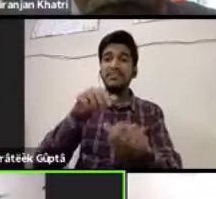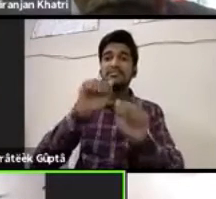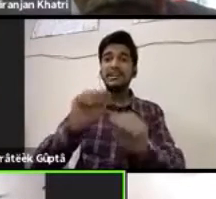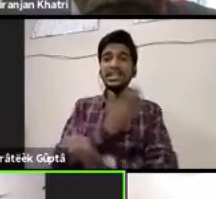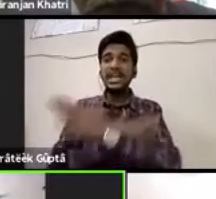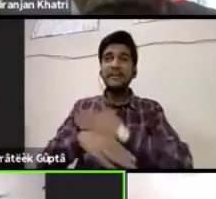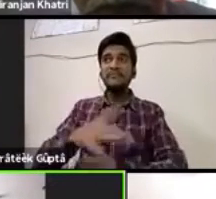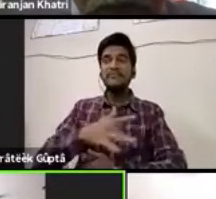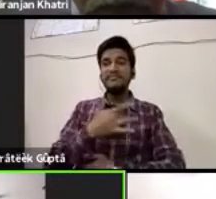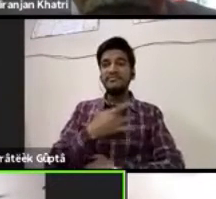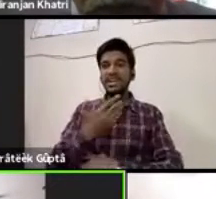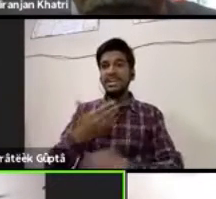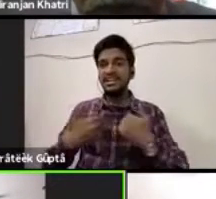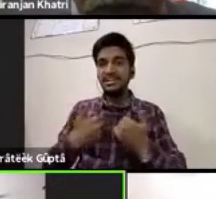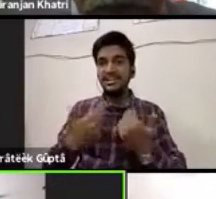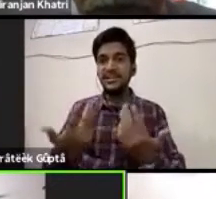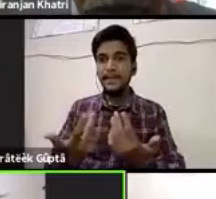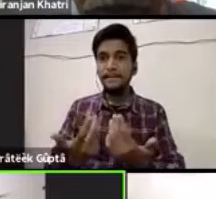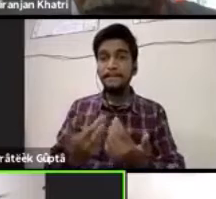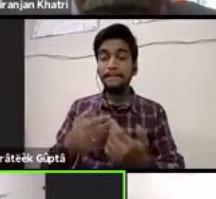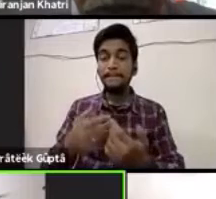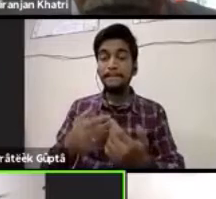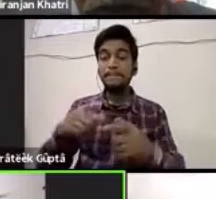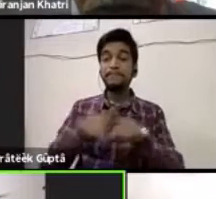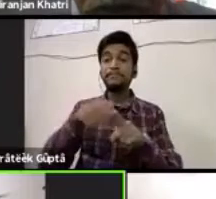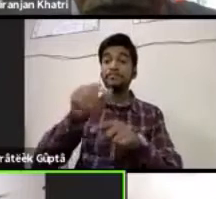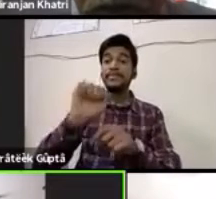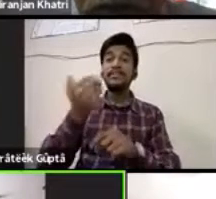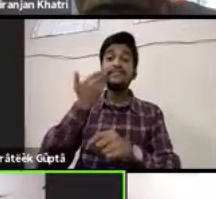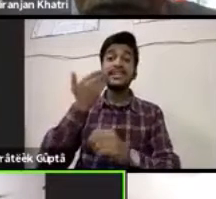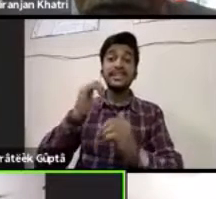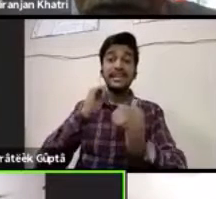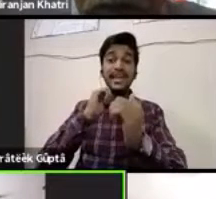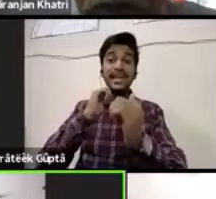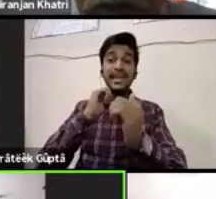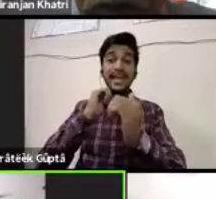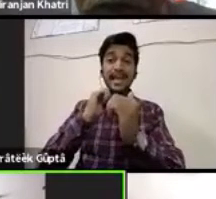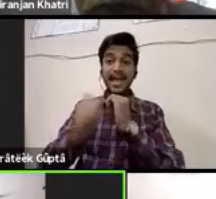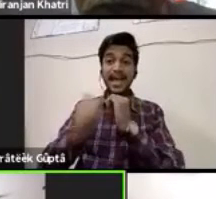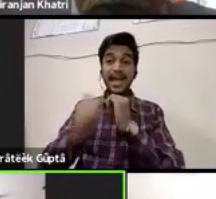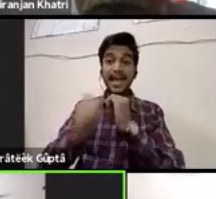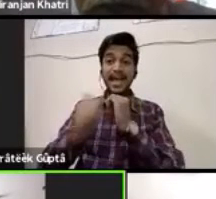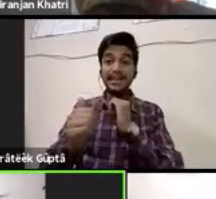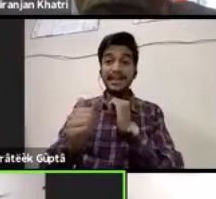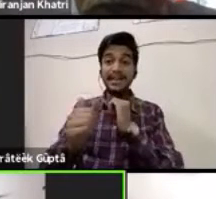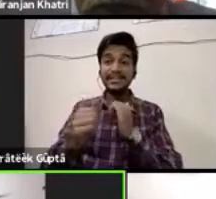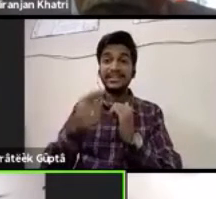तो मेरा जो एक्सीडेंट हुआ, मैंने बोला स्पाइनल कॉर्ड इंजरी दैट कॉजेस